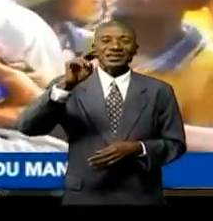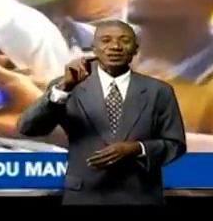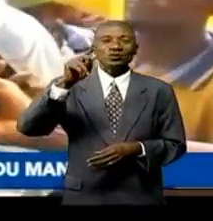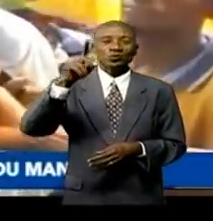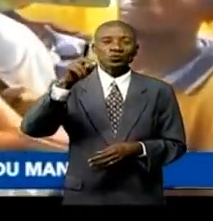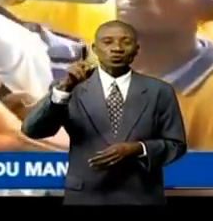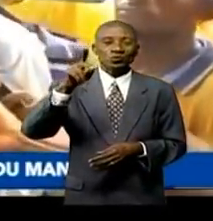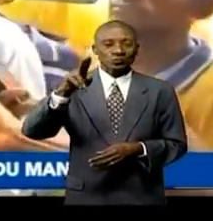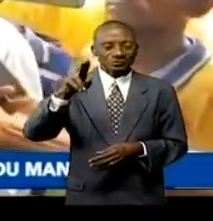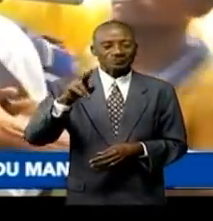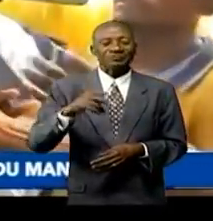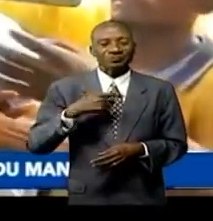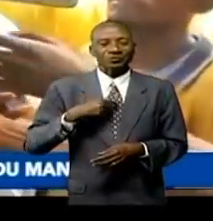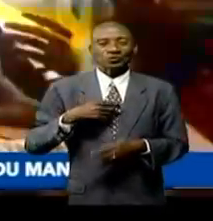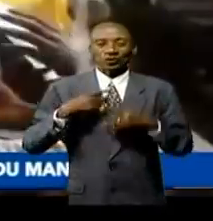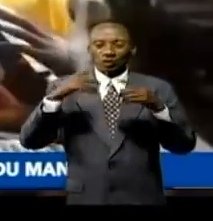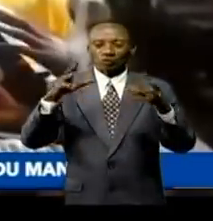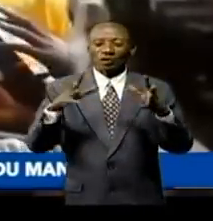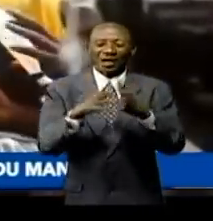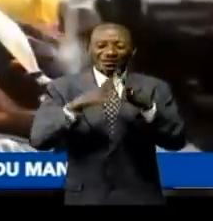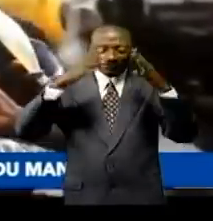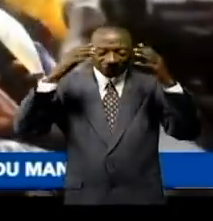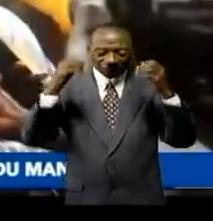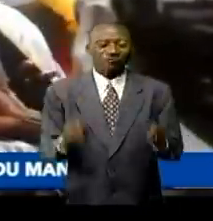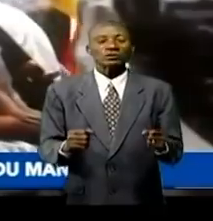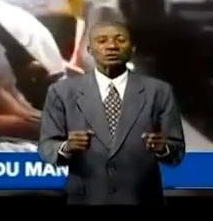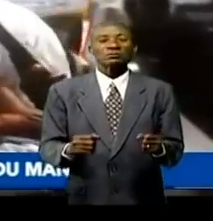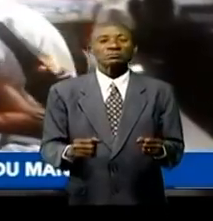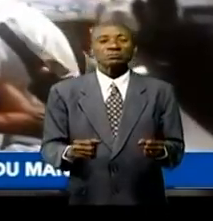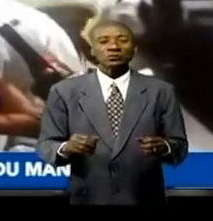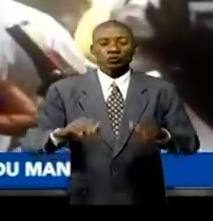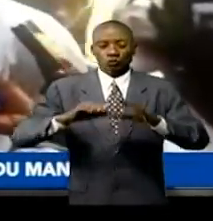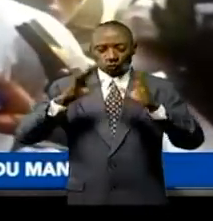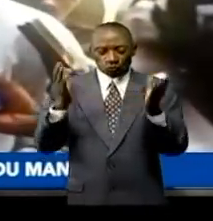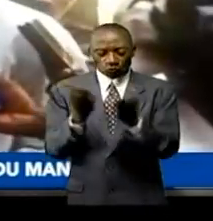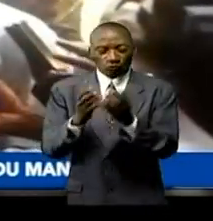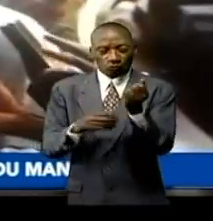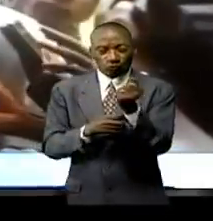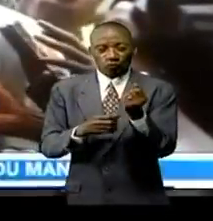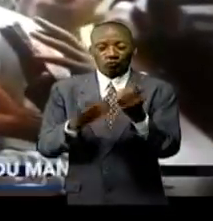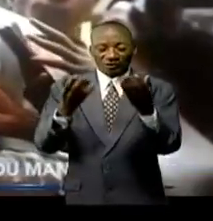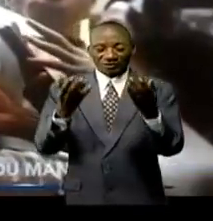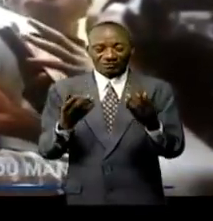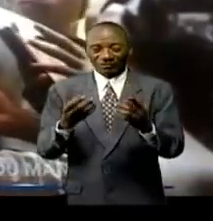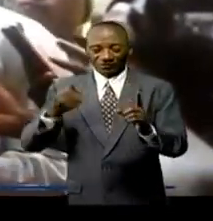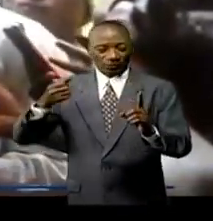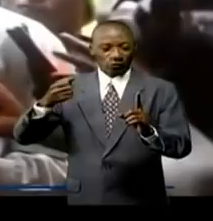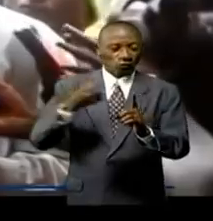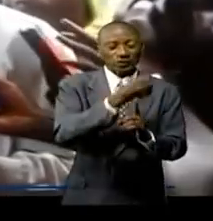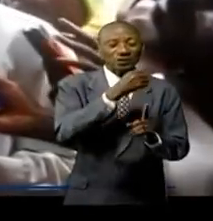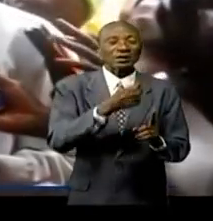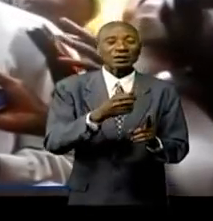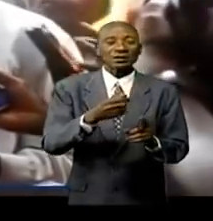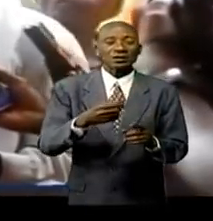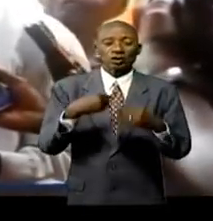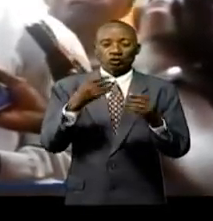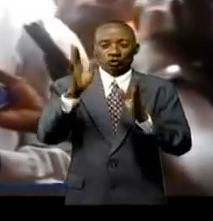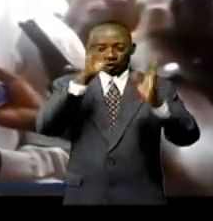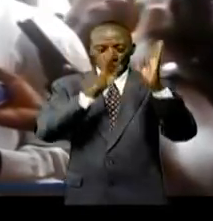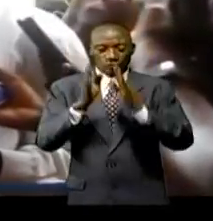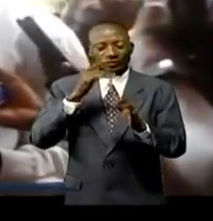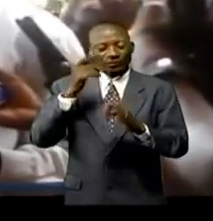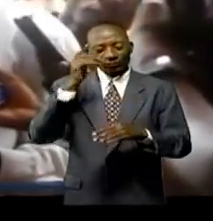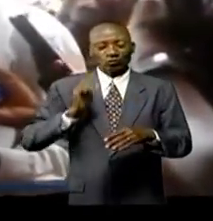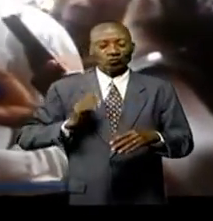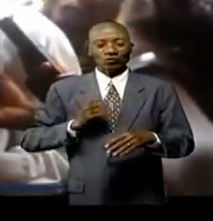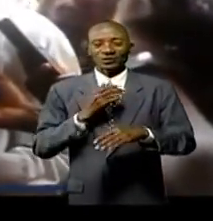dernière énergie toute tentative tendant à déstabiliser les institutions du pays en général et en particulier le président